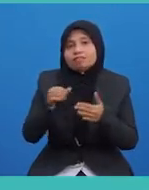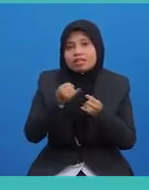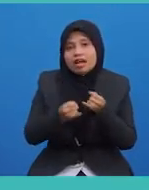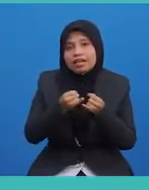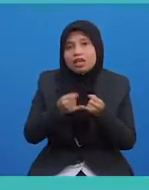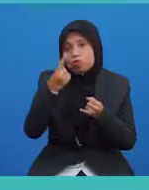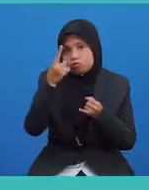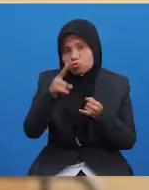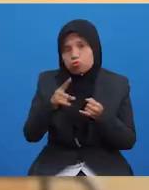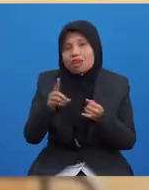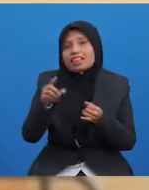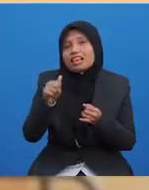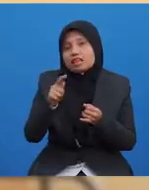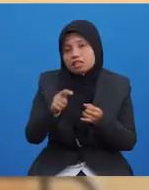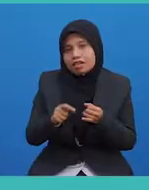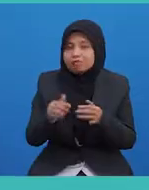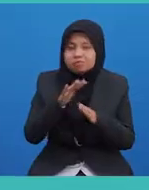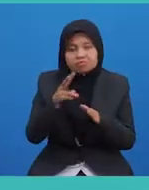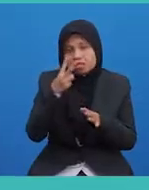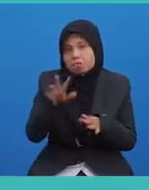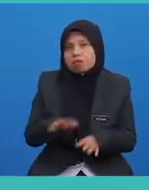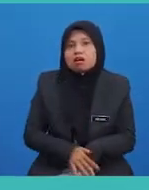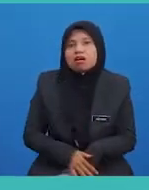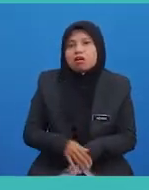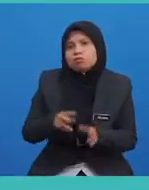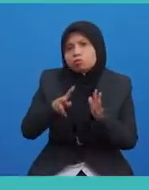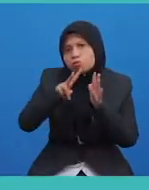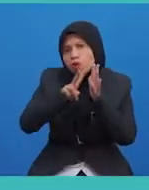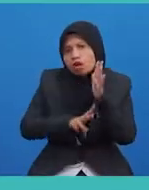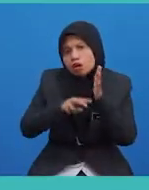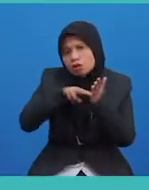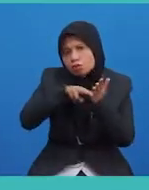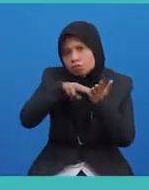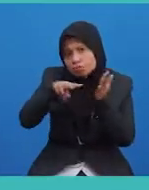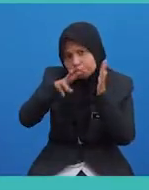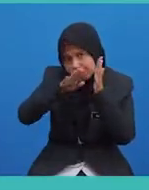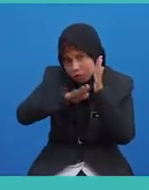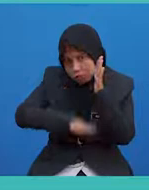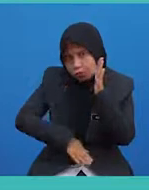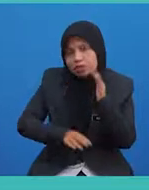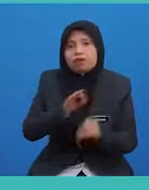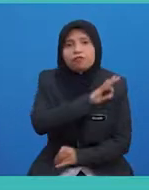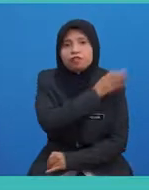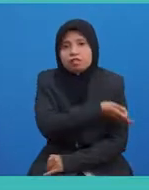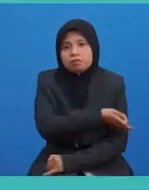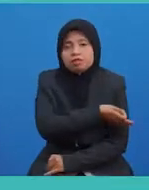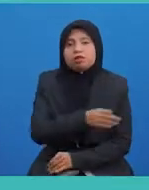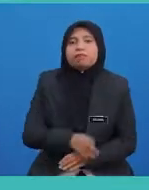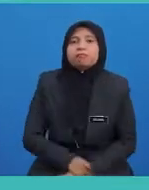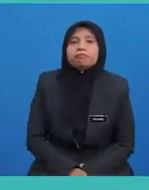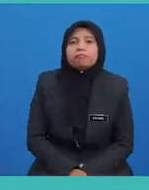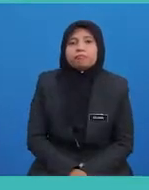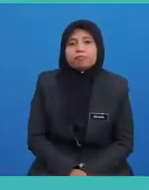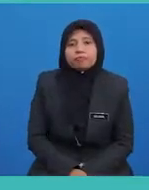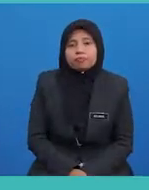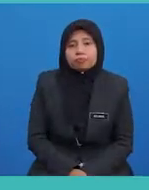bagi data tersirat. Mari kita cuba dengan pola menurun yang ditunjukkan oleh kadar pertumbuhan ekonomi negara